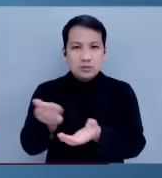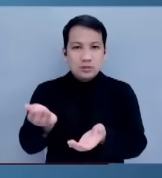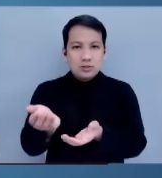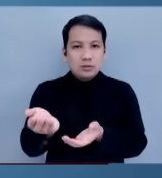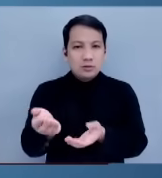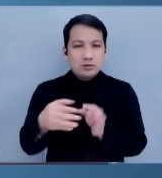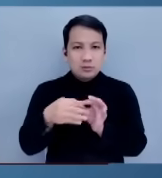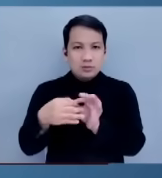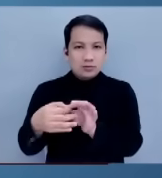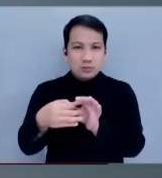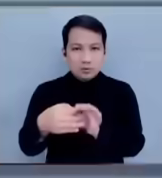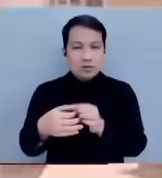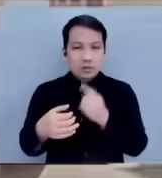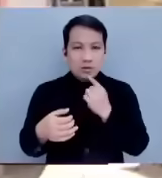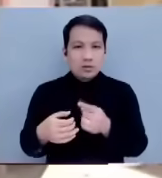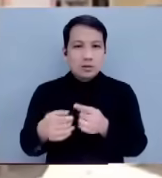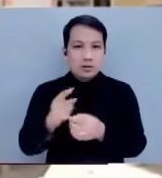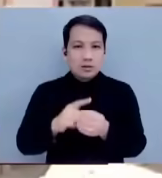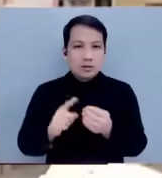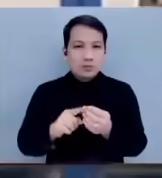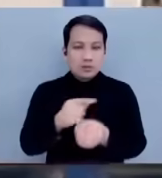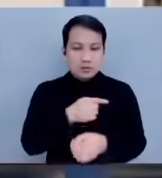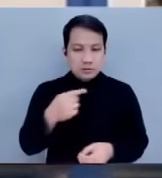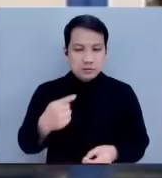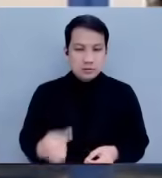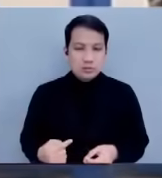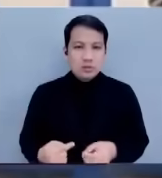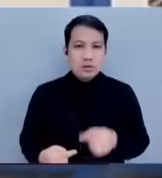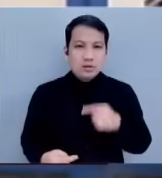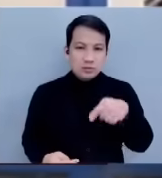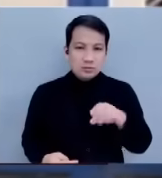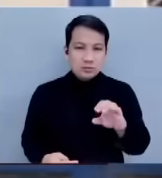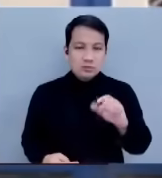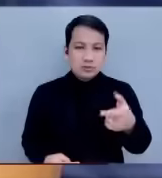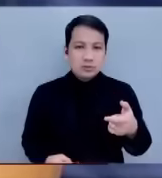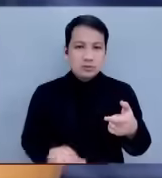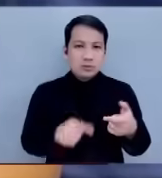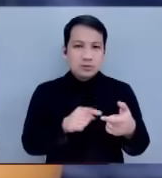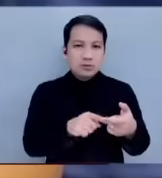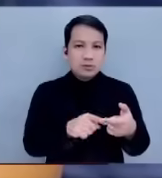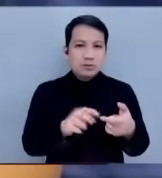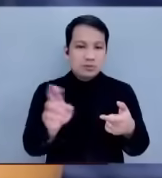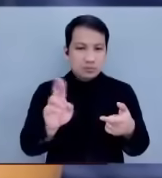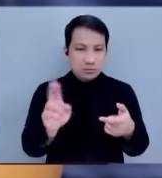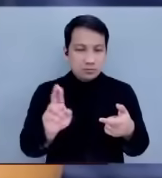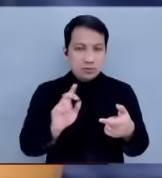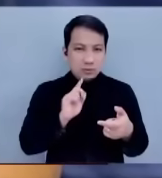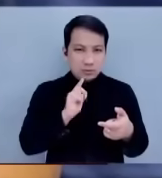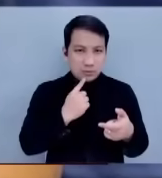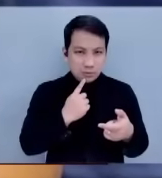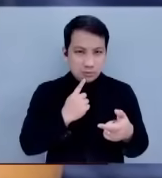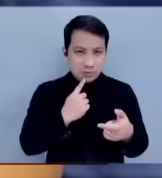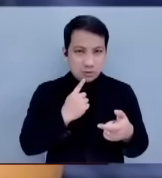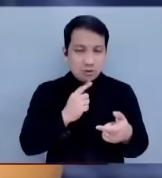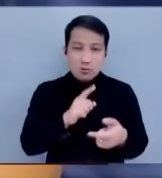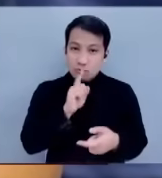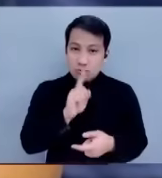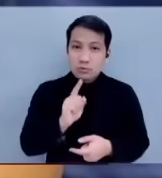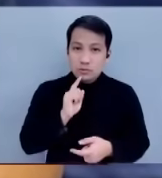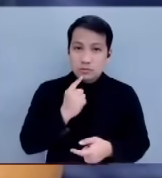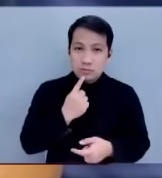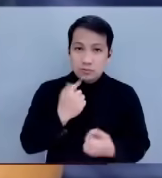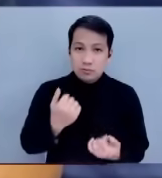Makikipag-usap na rin anila sila sa China. Giit din ng Coast Guard. We will be very serious on this. So this goes through